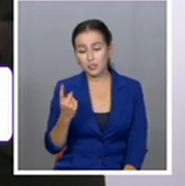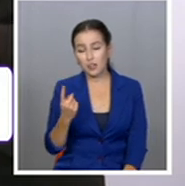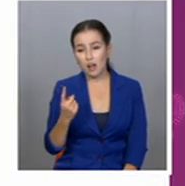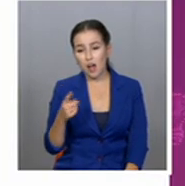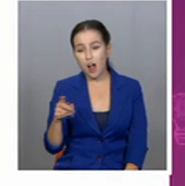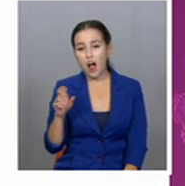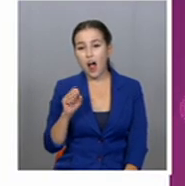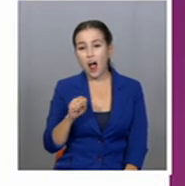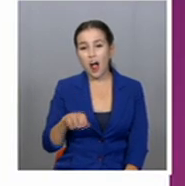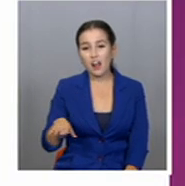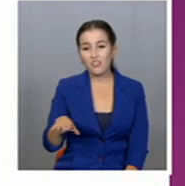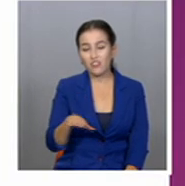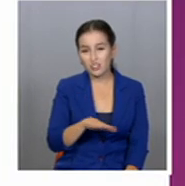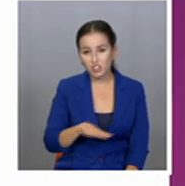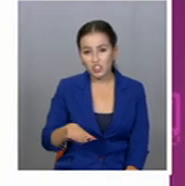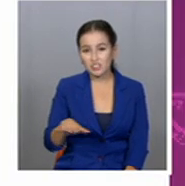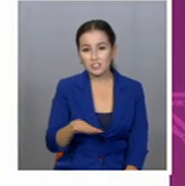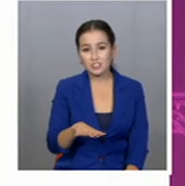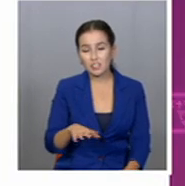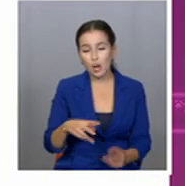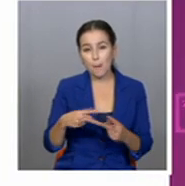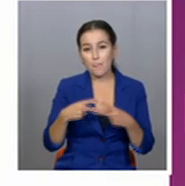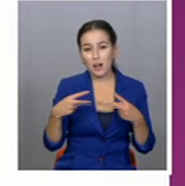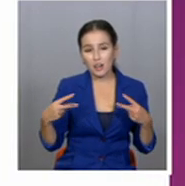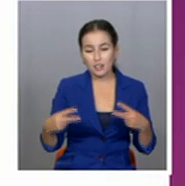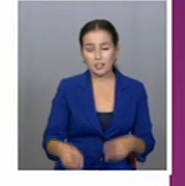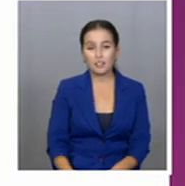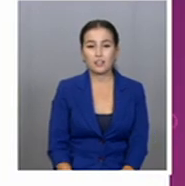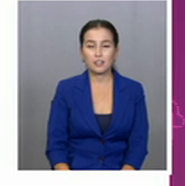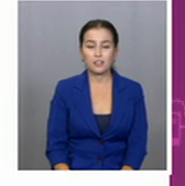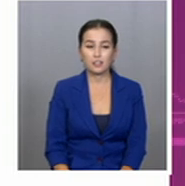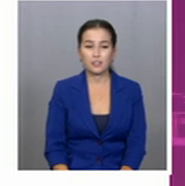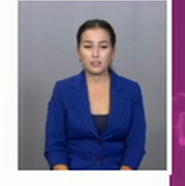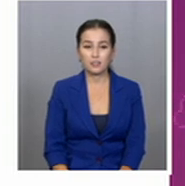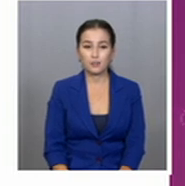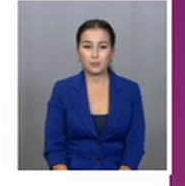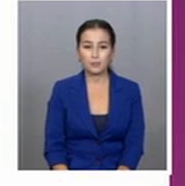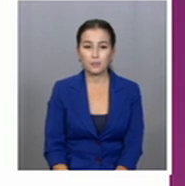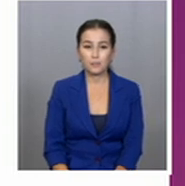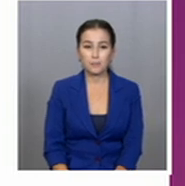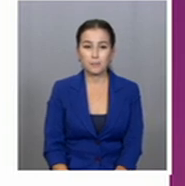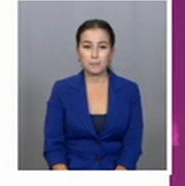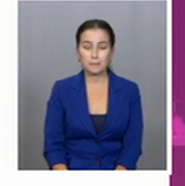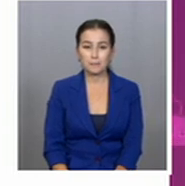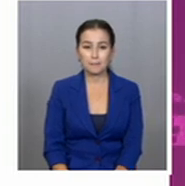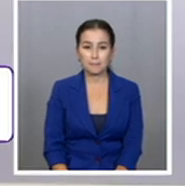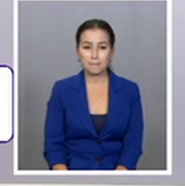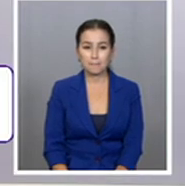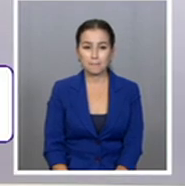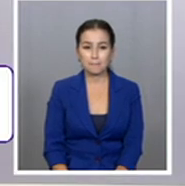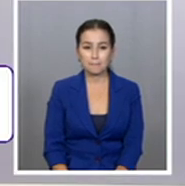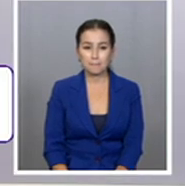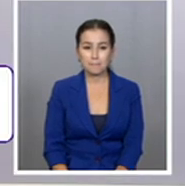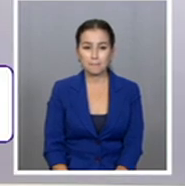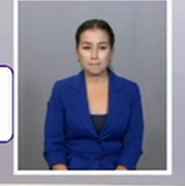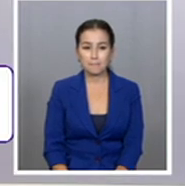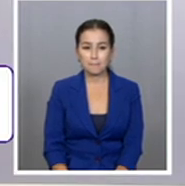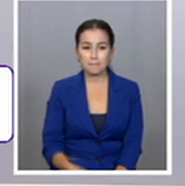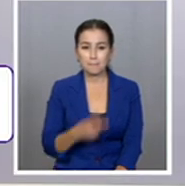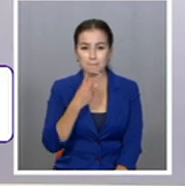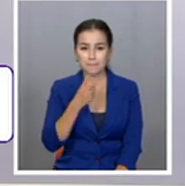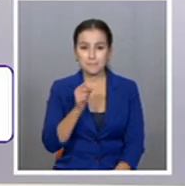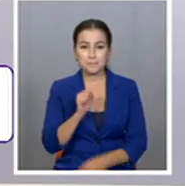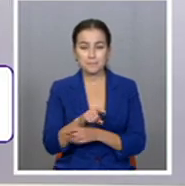болады. Яғни, D-сыбір A-бір жазықтығына параллел болатын дәлелдедік. Енді мынадай